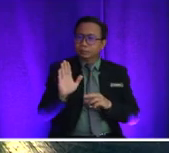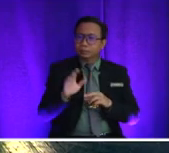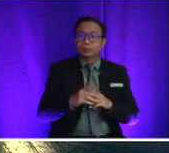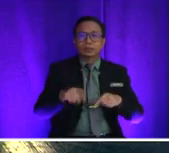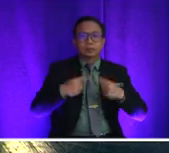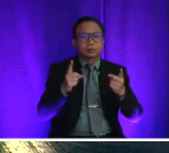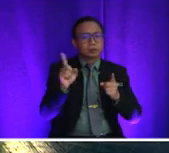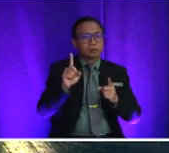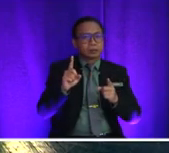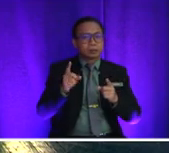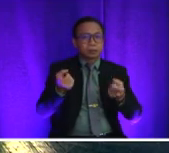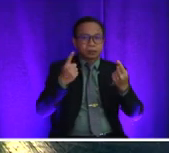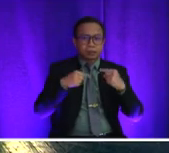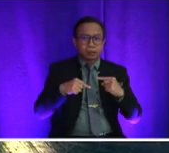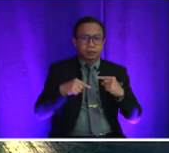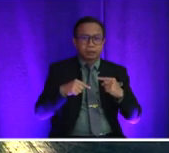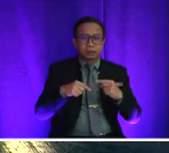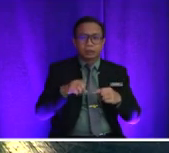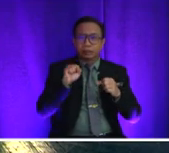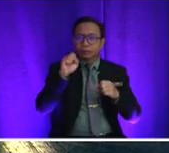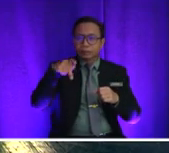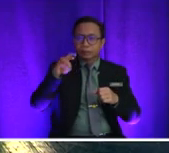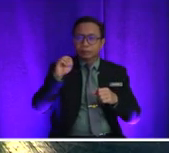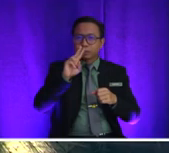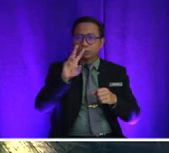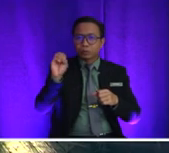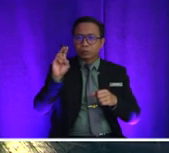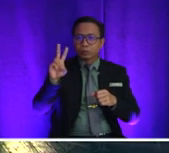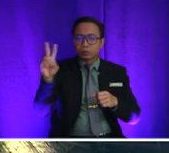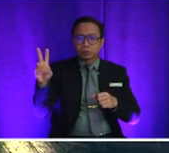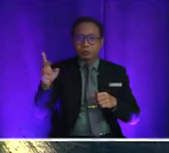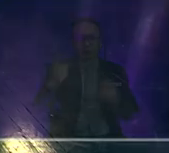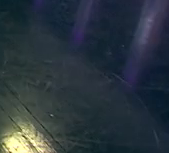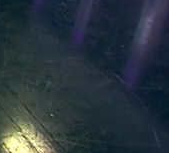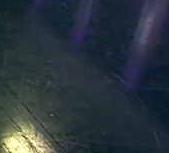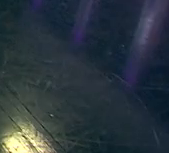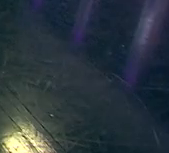kembali selepas ini sukses SPM 20 22 kembali